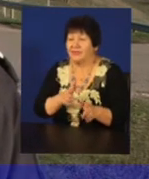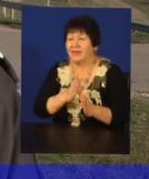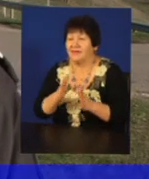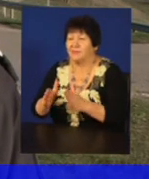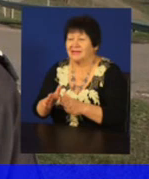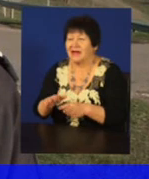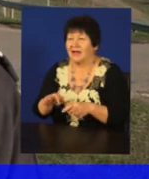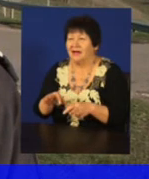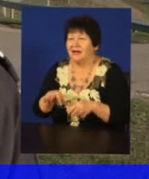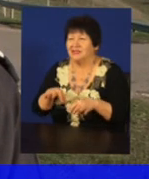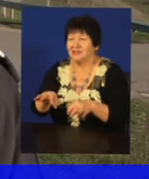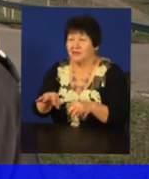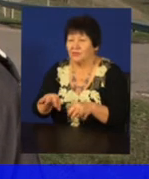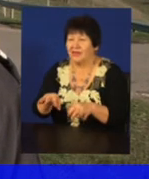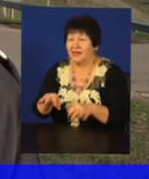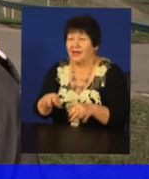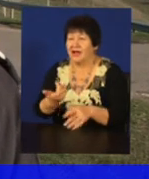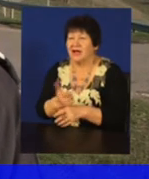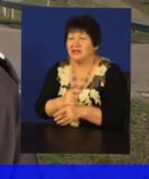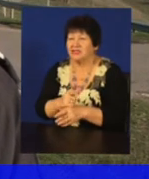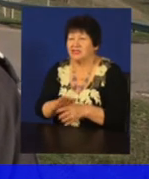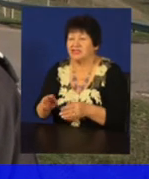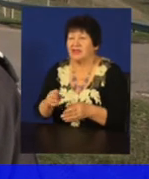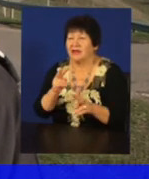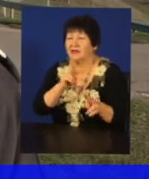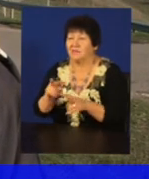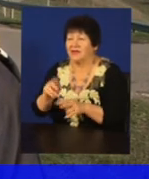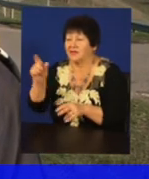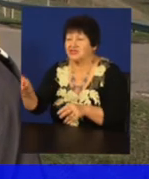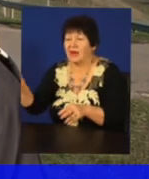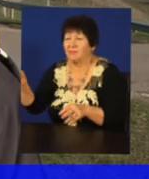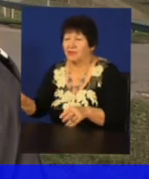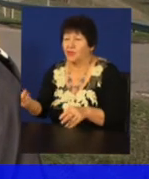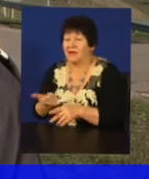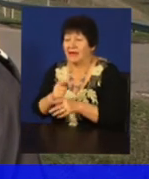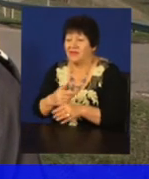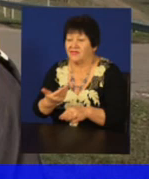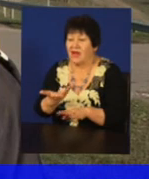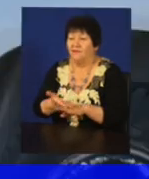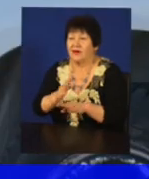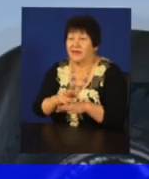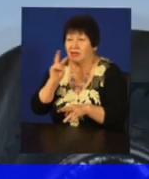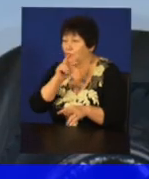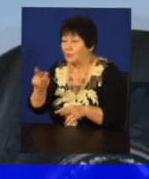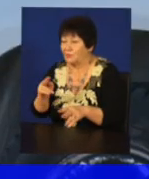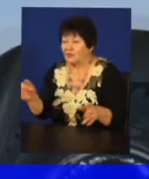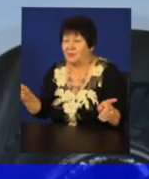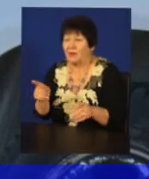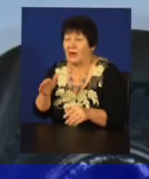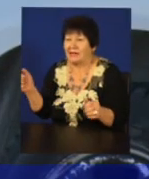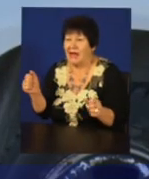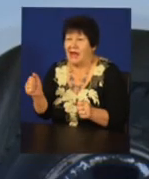circulației rutiere. Exemplul cel mai bun în acest sens se referă și la pietonii, care sunt greu de observat pe perioada rece a